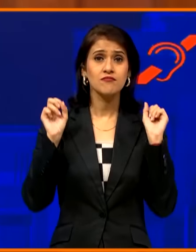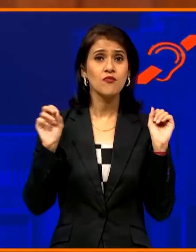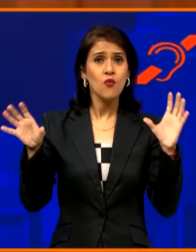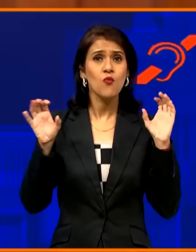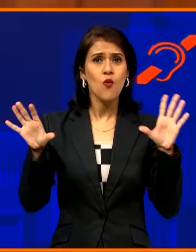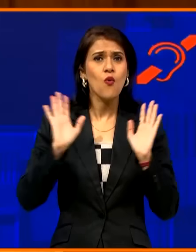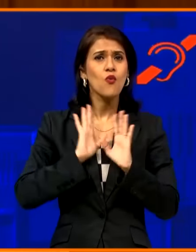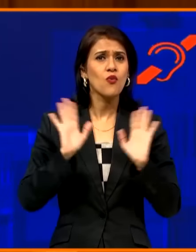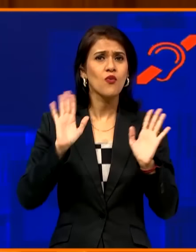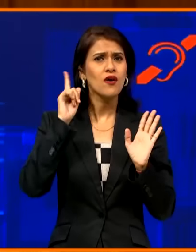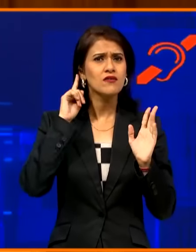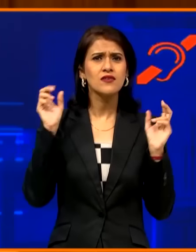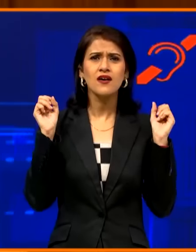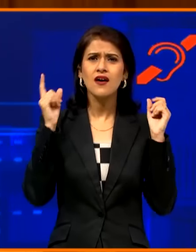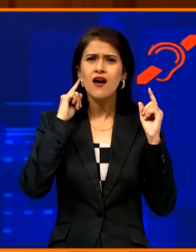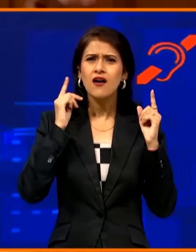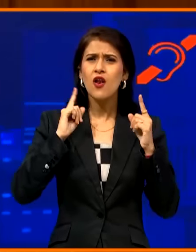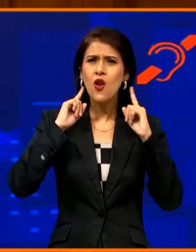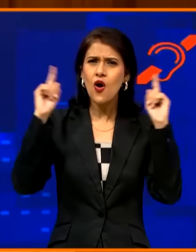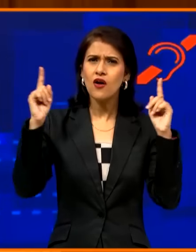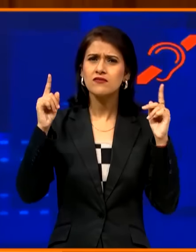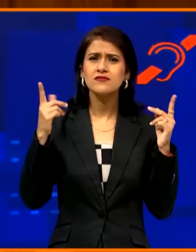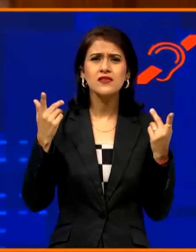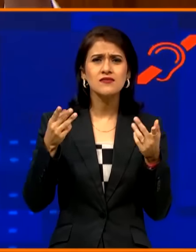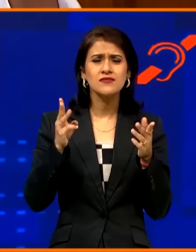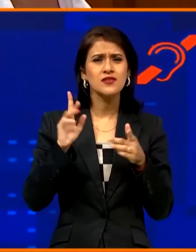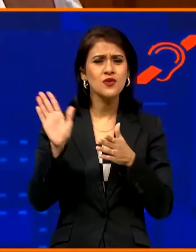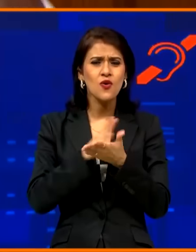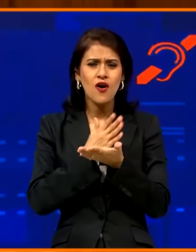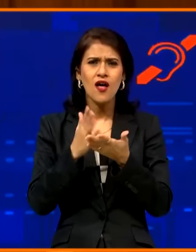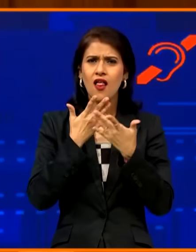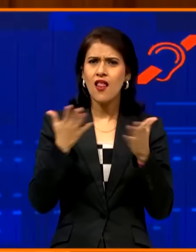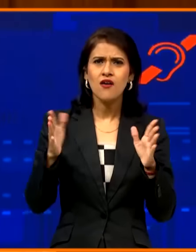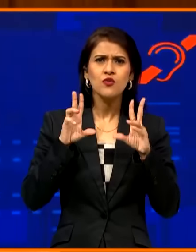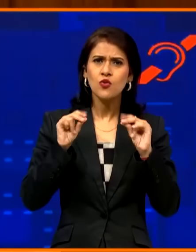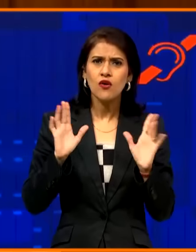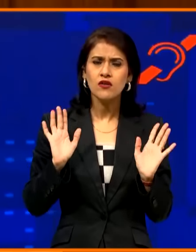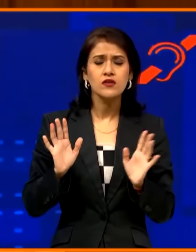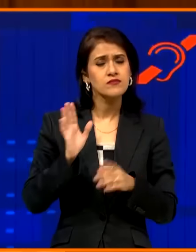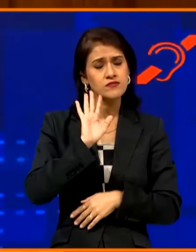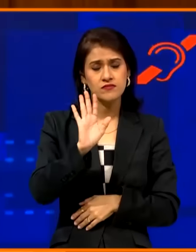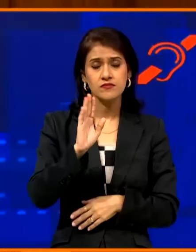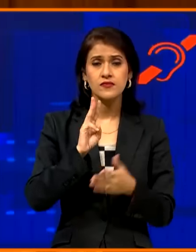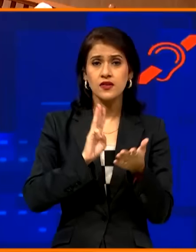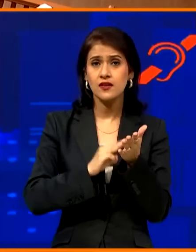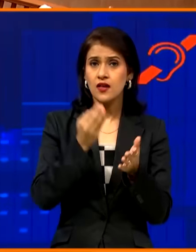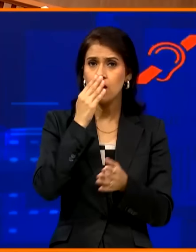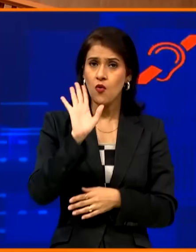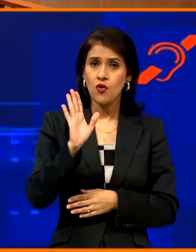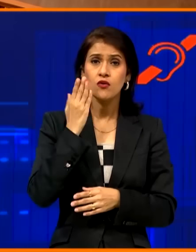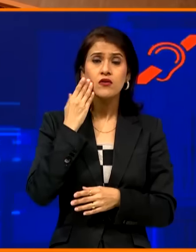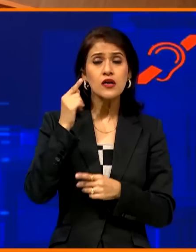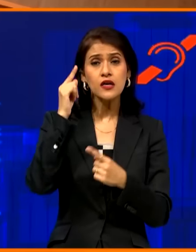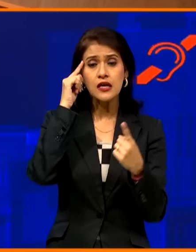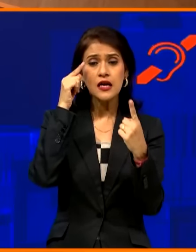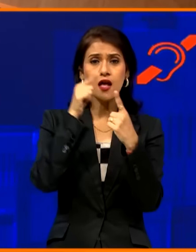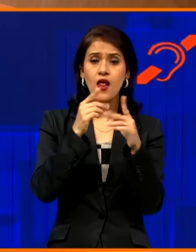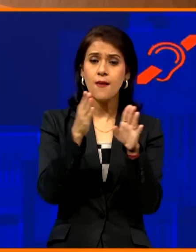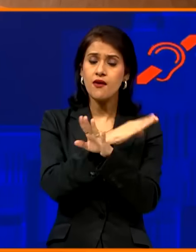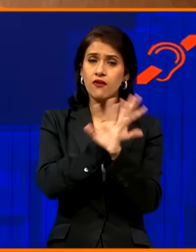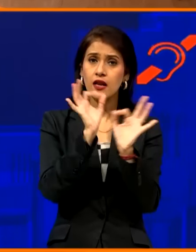म्यूजिक का है नहीं नहीं सवाल म्यूजिक का भी है तो म्यूजिक के बारे में तो एक ओपिनियन है बनी हुई पहले से तो हम लोग उस ओपिनियन से बाहर क्यों